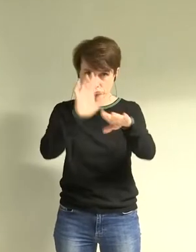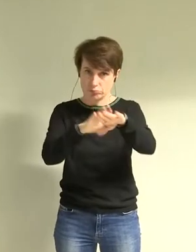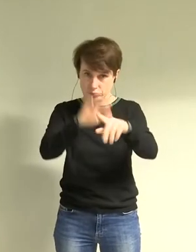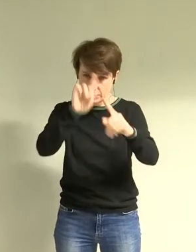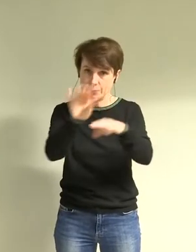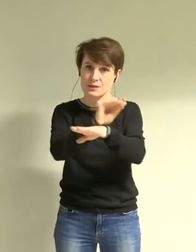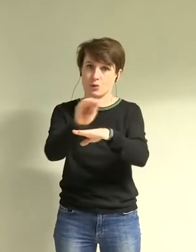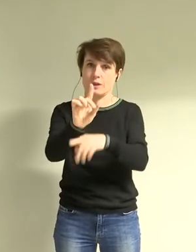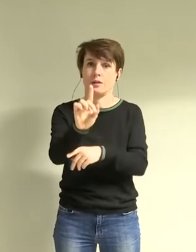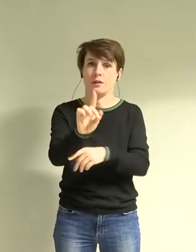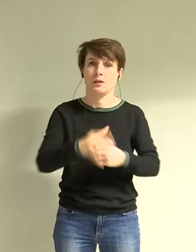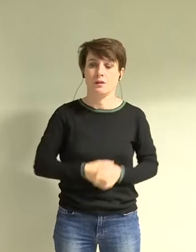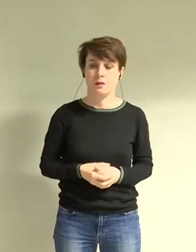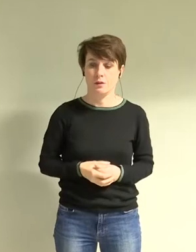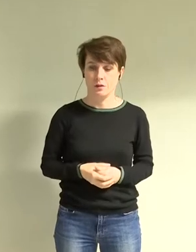merci